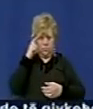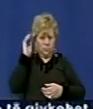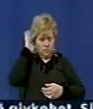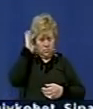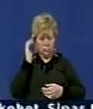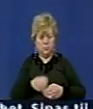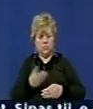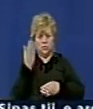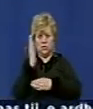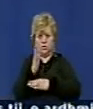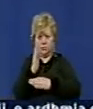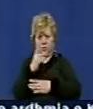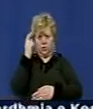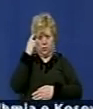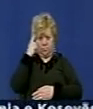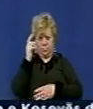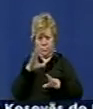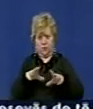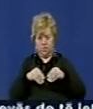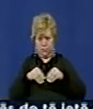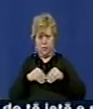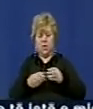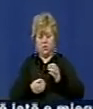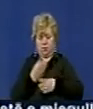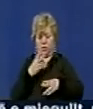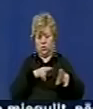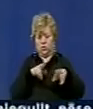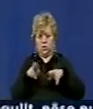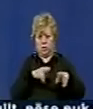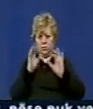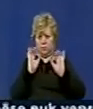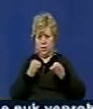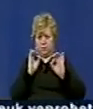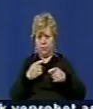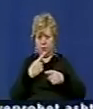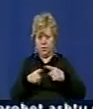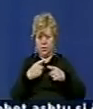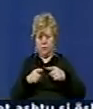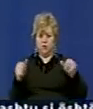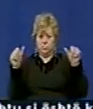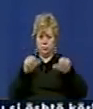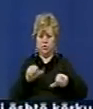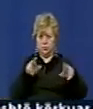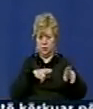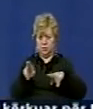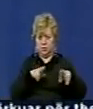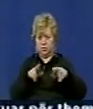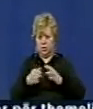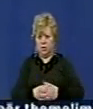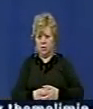të ndëruar deputet, të gjithë e di mirë dhe po e pranojmë të gjithë se themelimi gjykatës speciale vjen si pasojë dështimit të sistemit tonë të